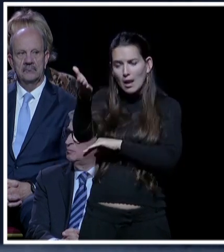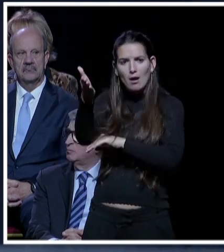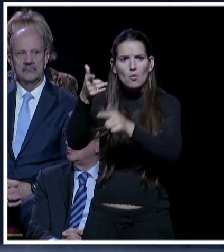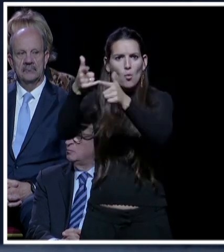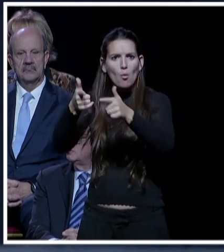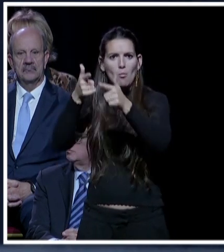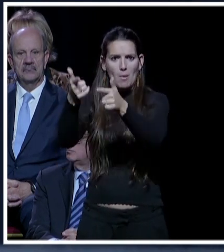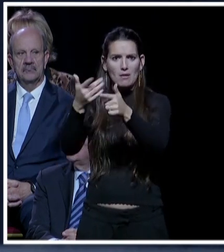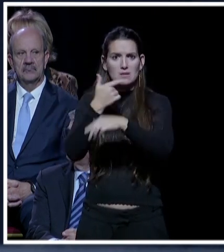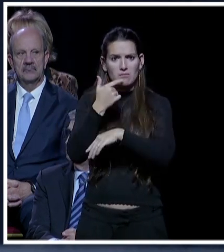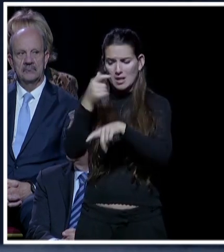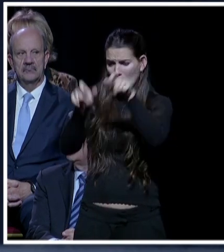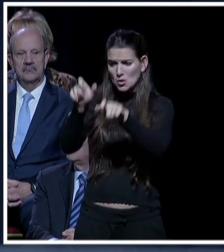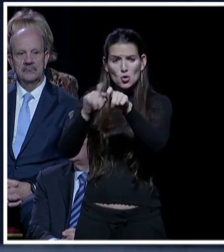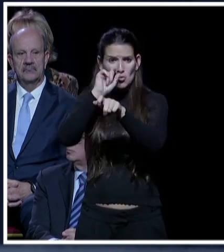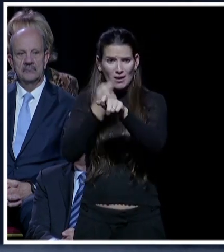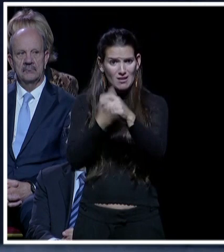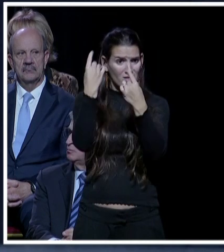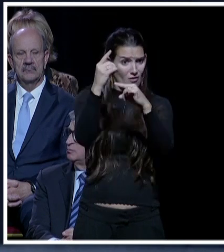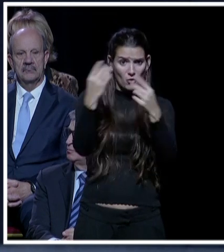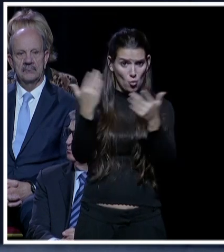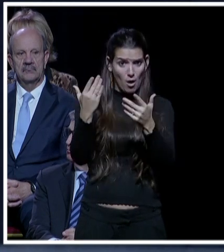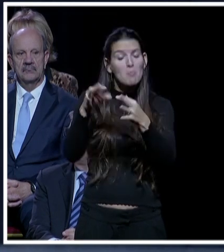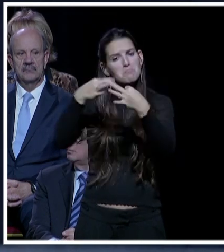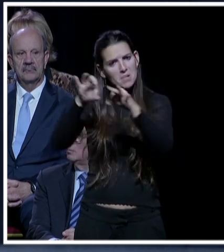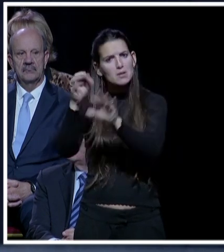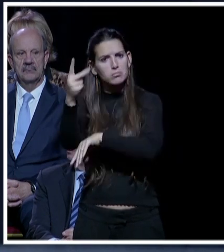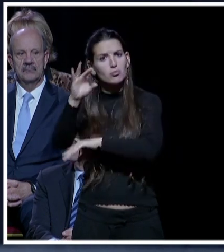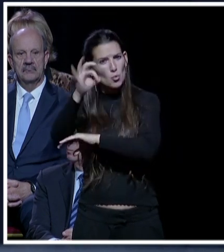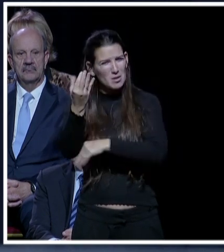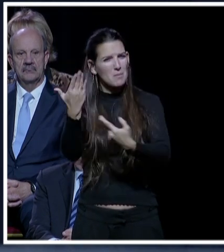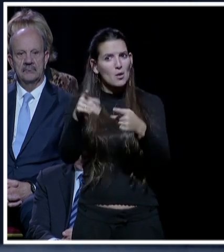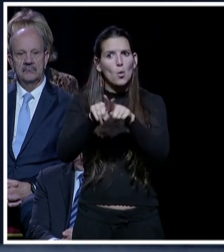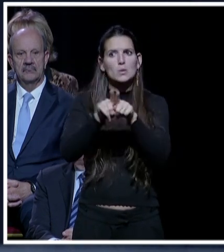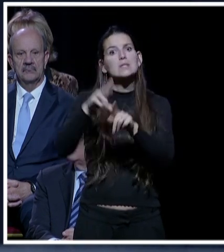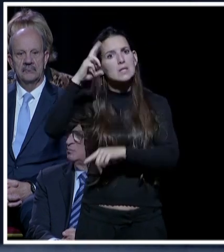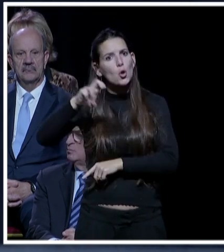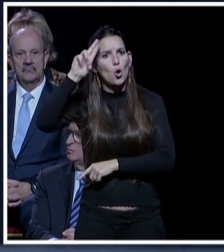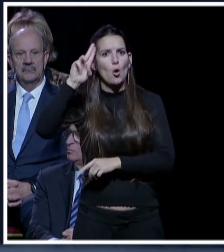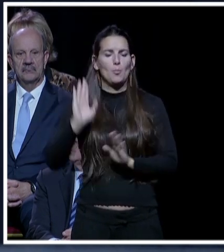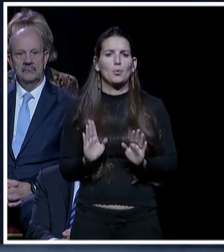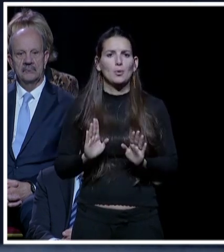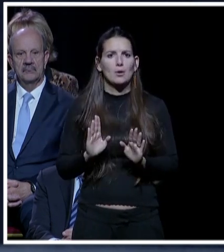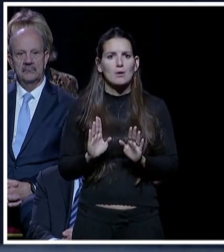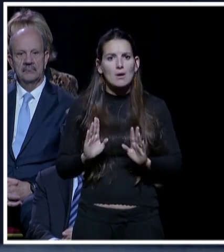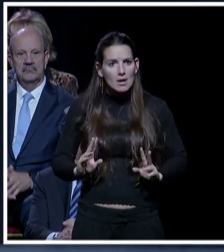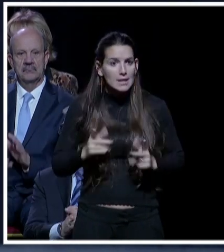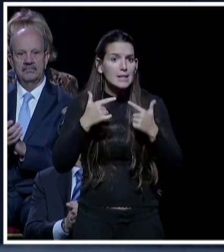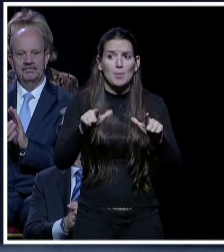défendent aujourd'hui, ce n'est pas seulement leur pays. Ils défendent aussi l'Europe. Ils défendent aussi nos libertés et nos